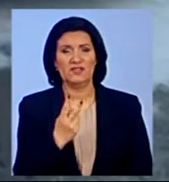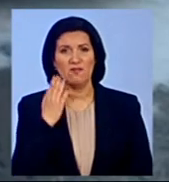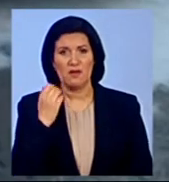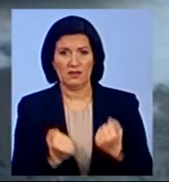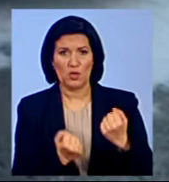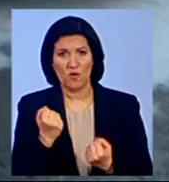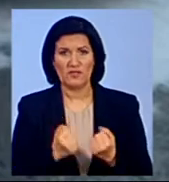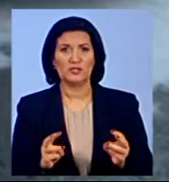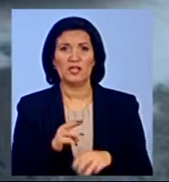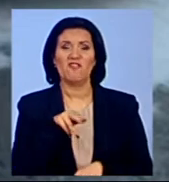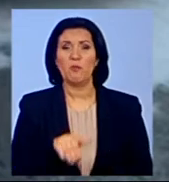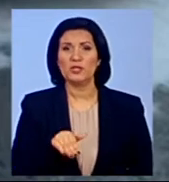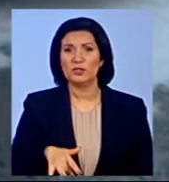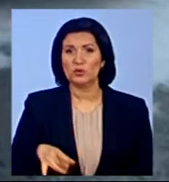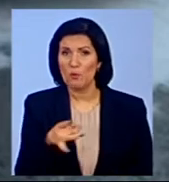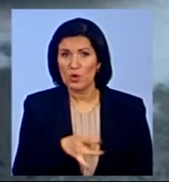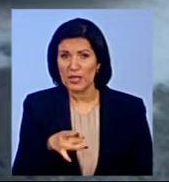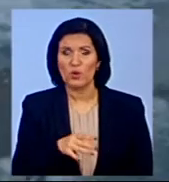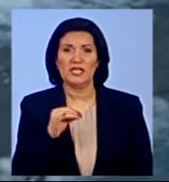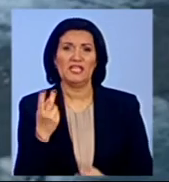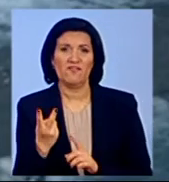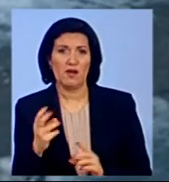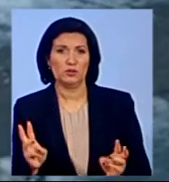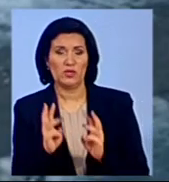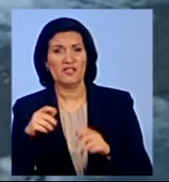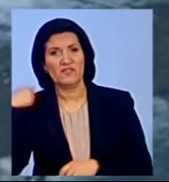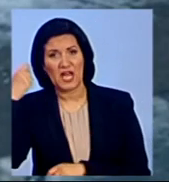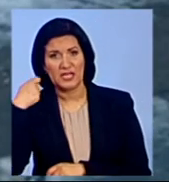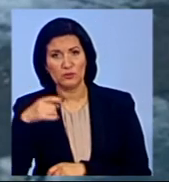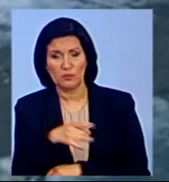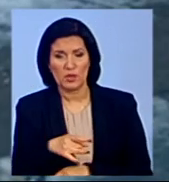згоріли в Подільському районі і ще 2 – в Дарницькому. Поліцейські призначили експертизи.